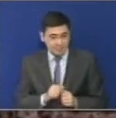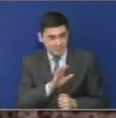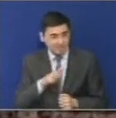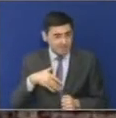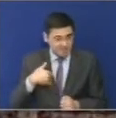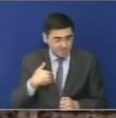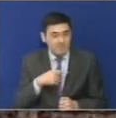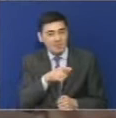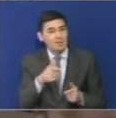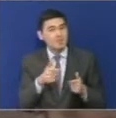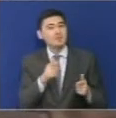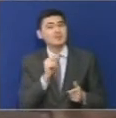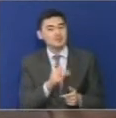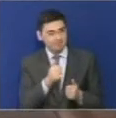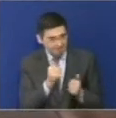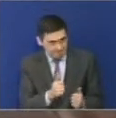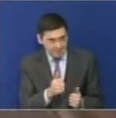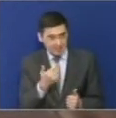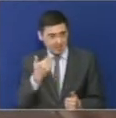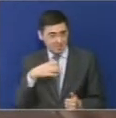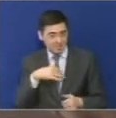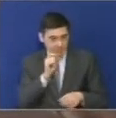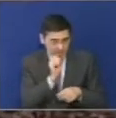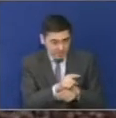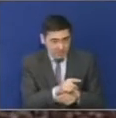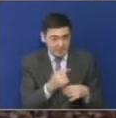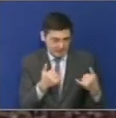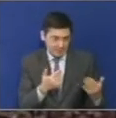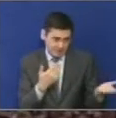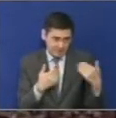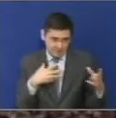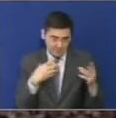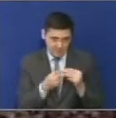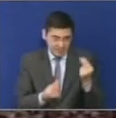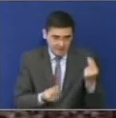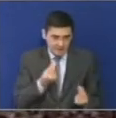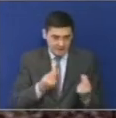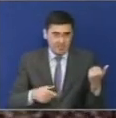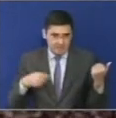қалай? Жақсы. Өткенде мен саған тапсырма бергені асықпай ойнаймыз, санаймыз.